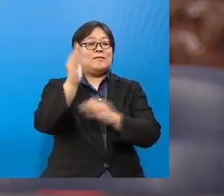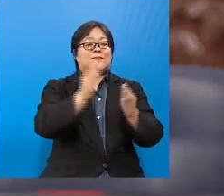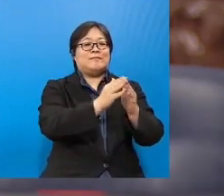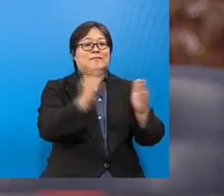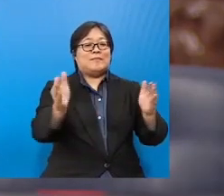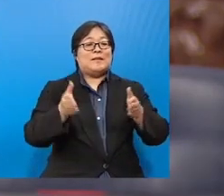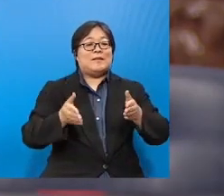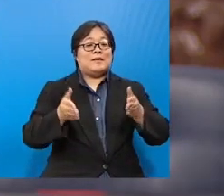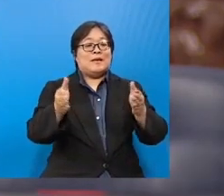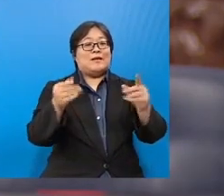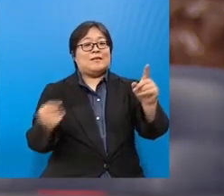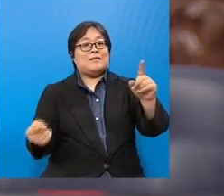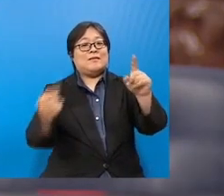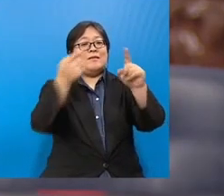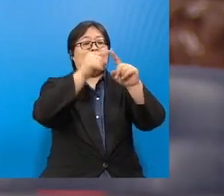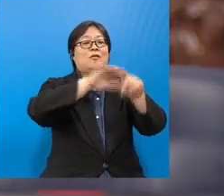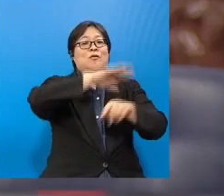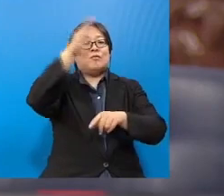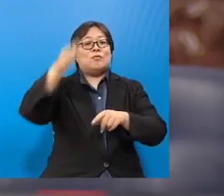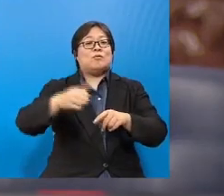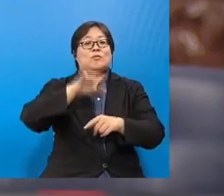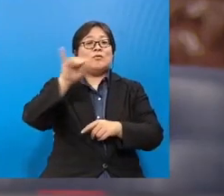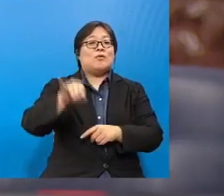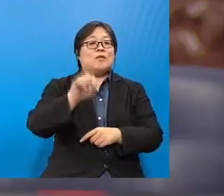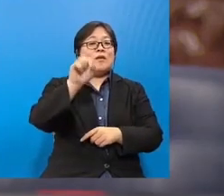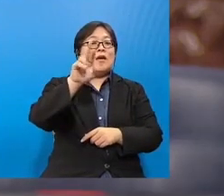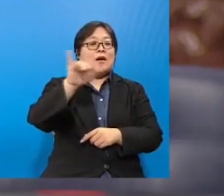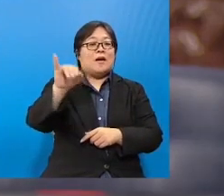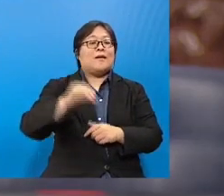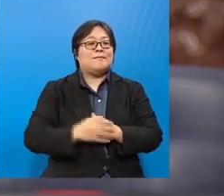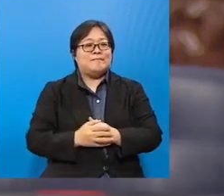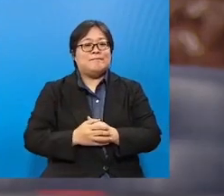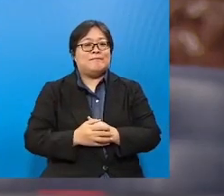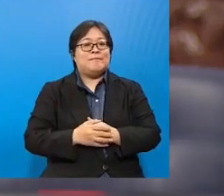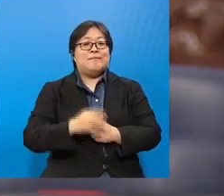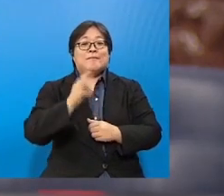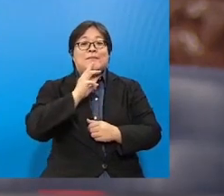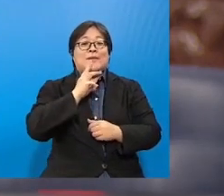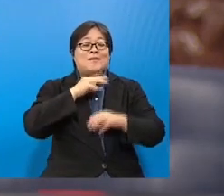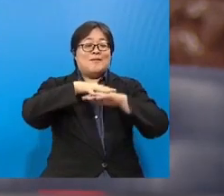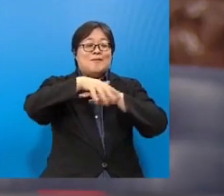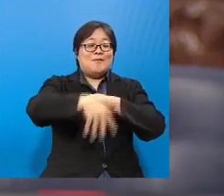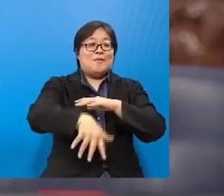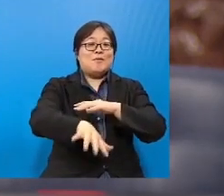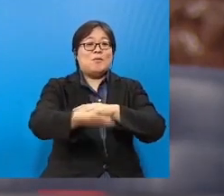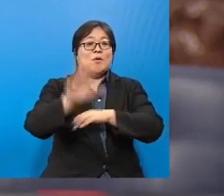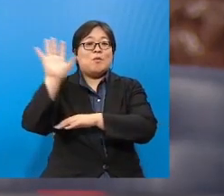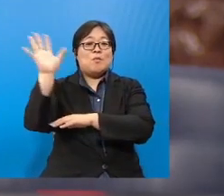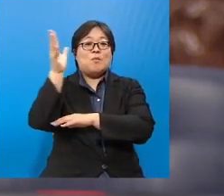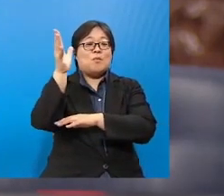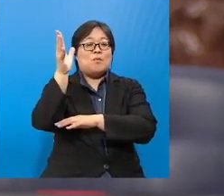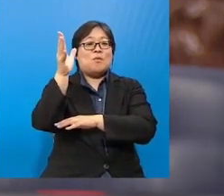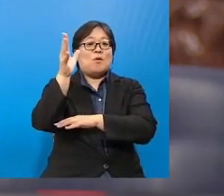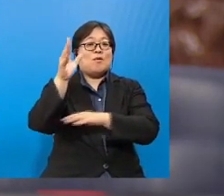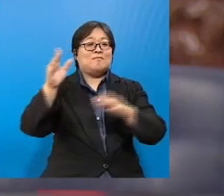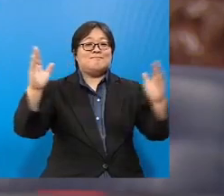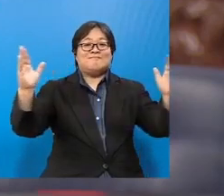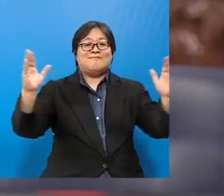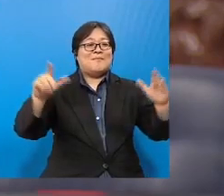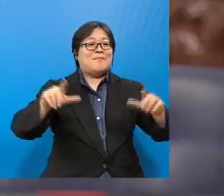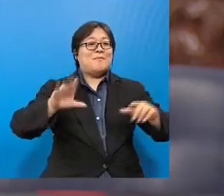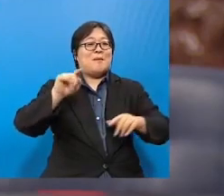jalan menuju kepuncak Gunung jerai karena kesan kepala Air baru-baru ini pokok-pokok berskala balok